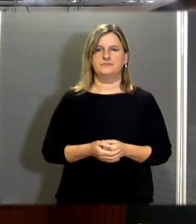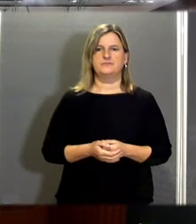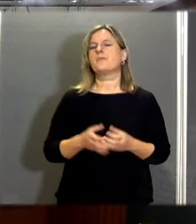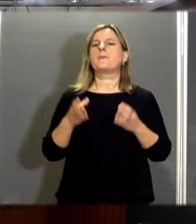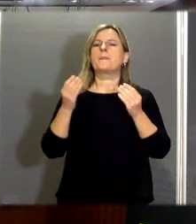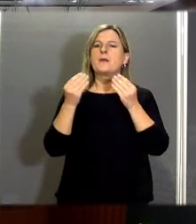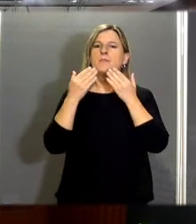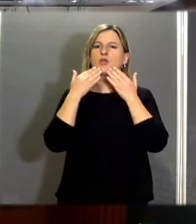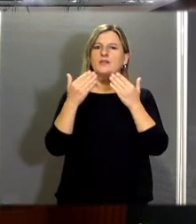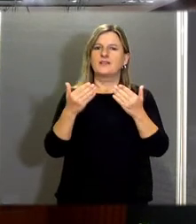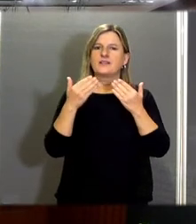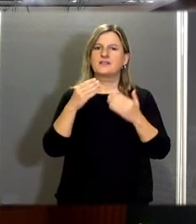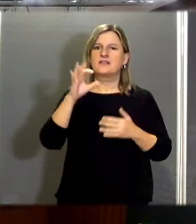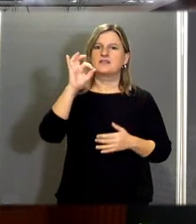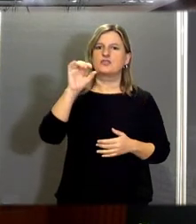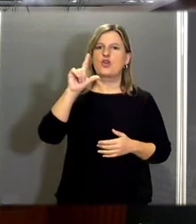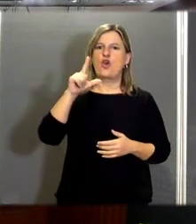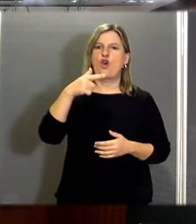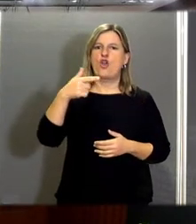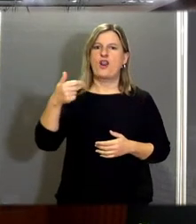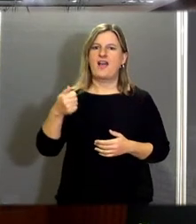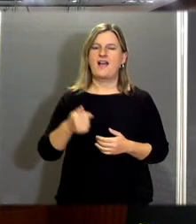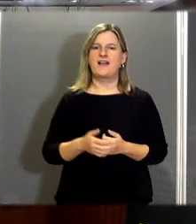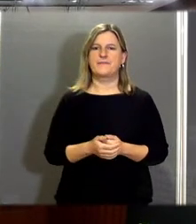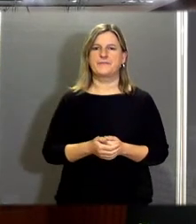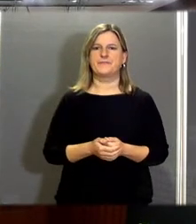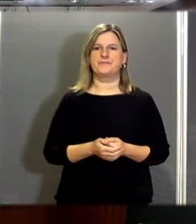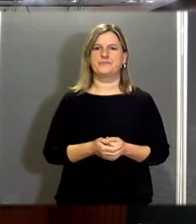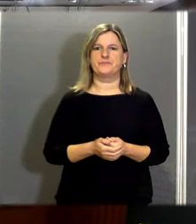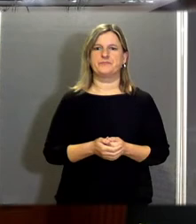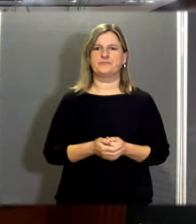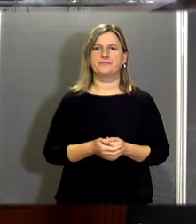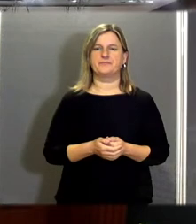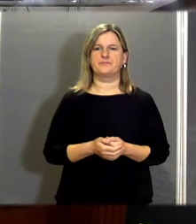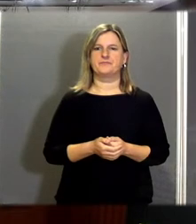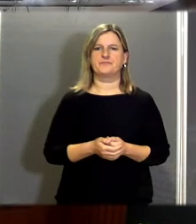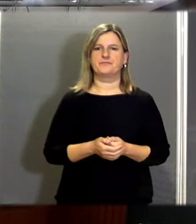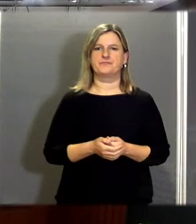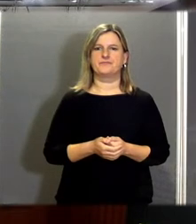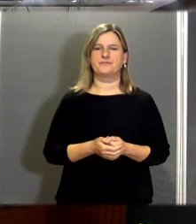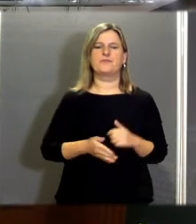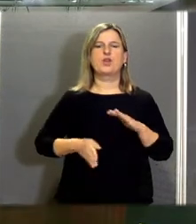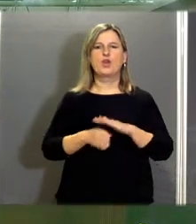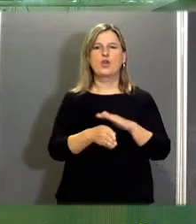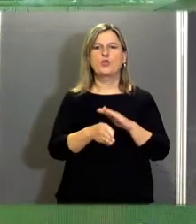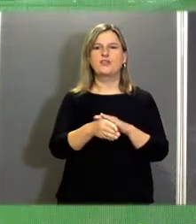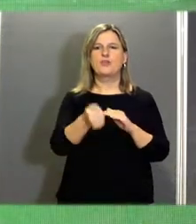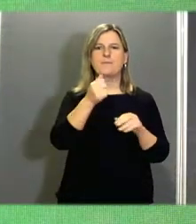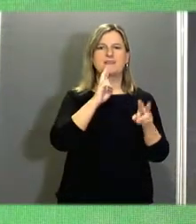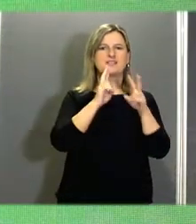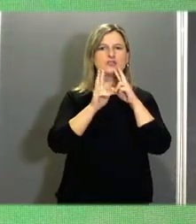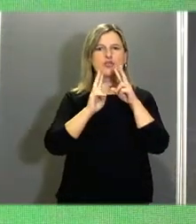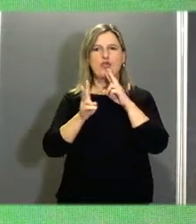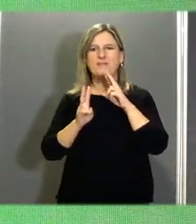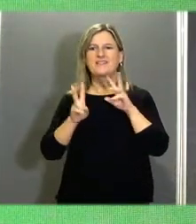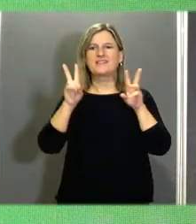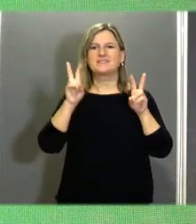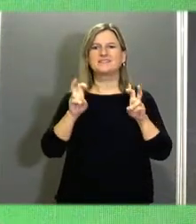Moltes gràcies, Olga. A veure, continuem amb més comentaris dels ponents